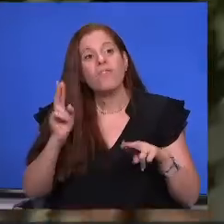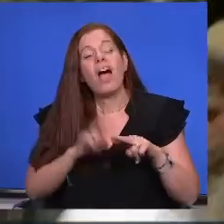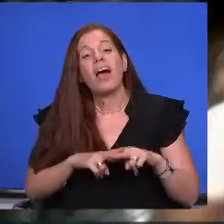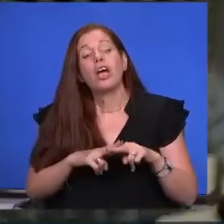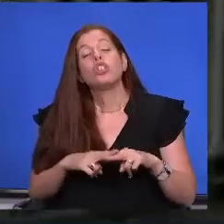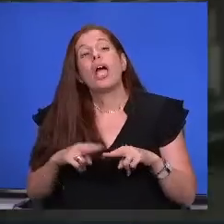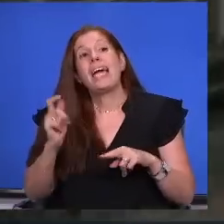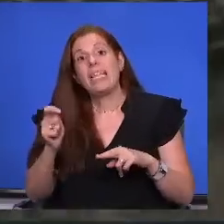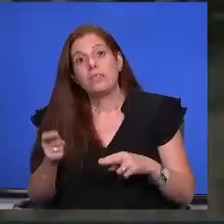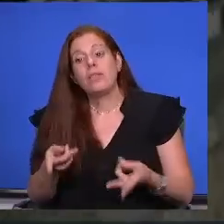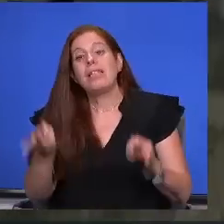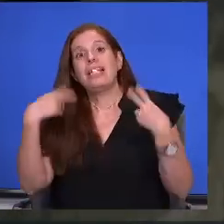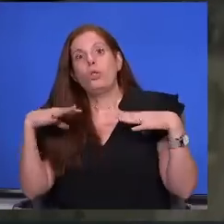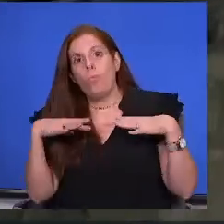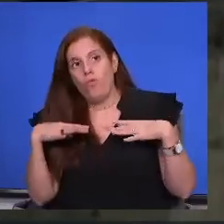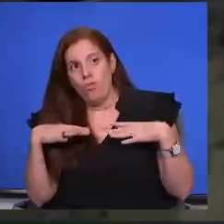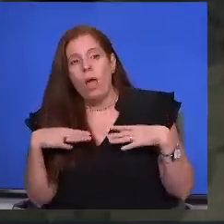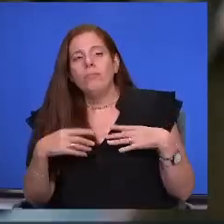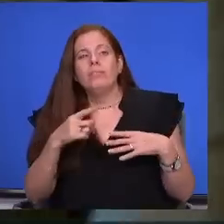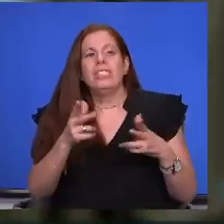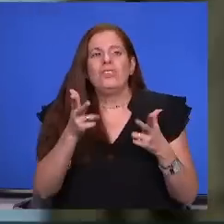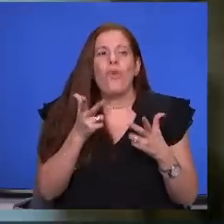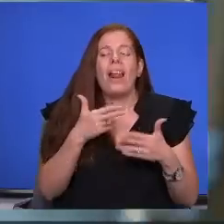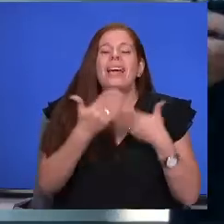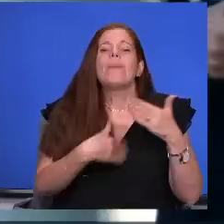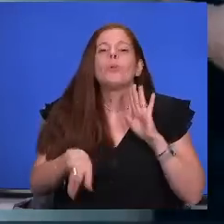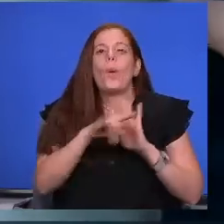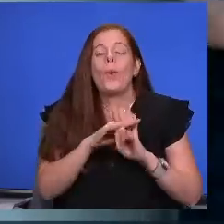את חוק הגיוס לבקשת המפלגות החרדיות, וההתנגדות תהיה בהתאם.